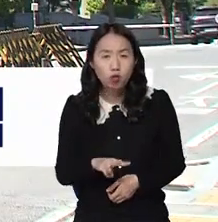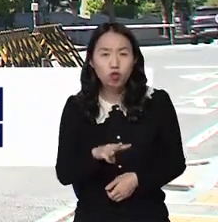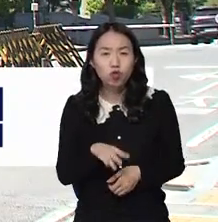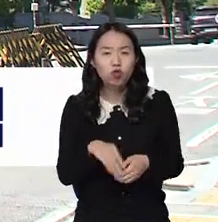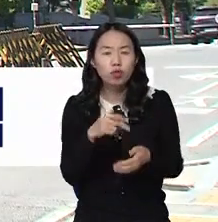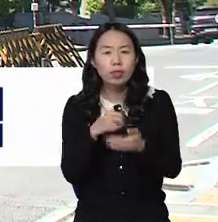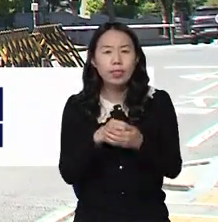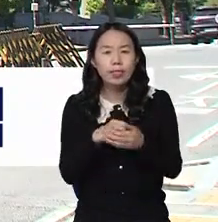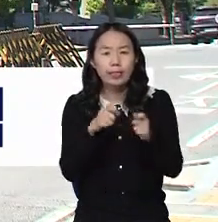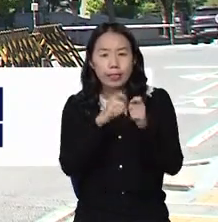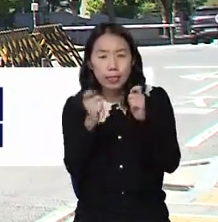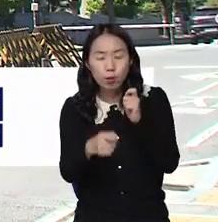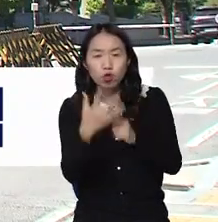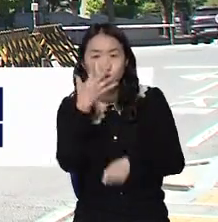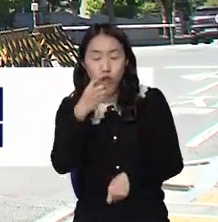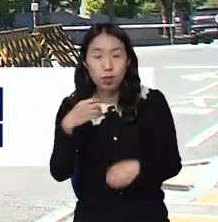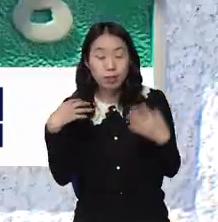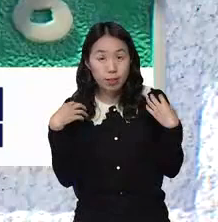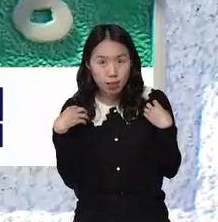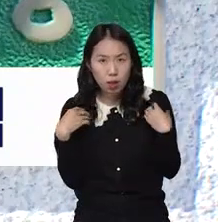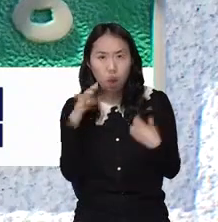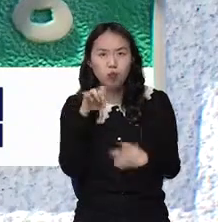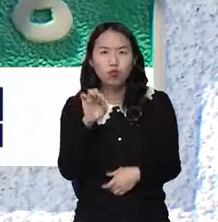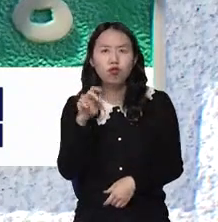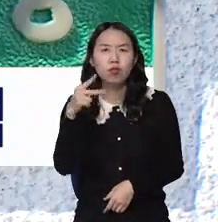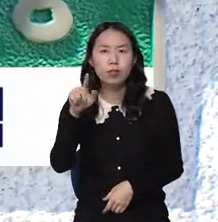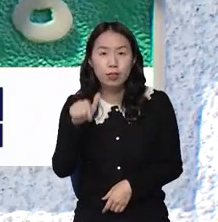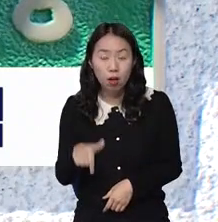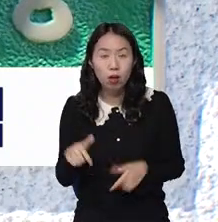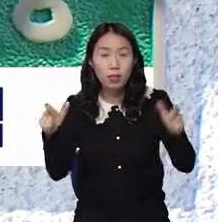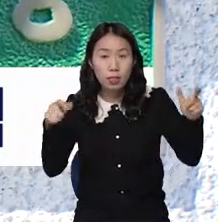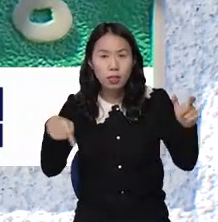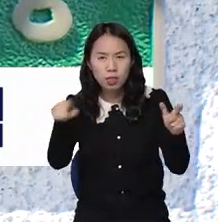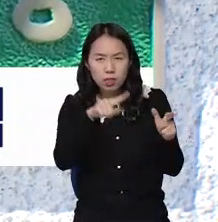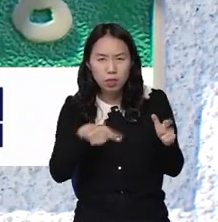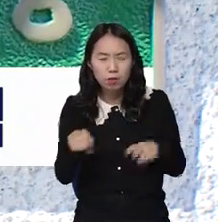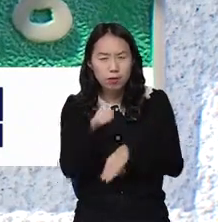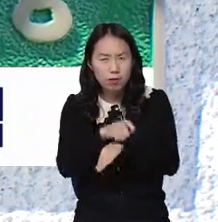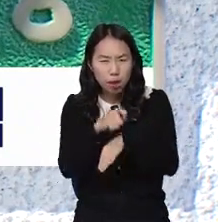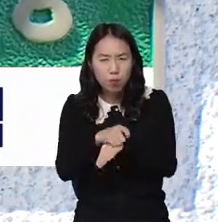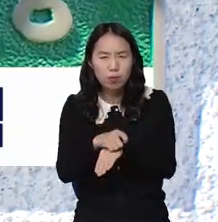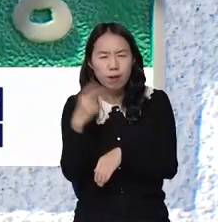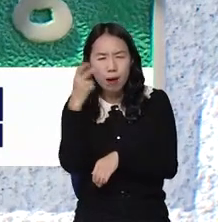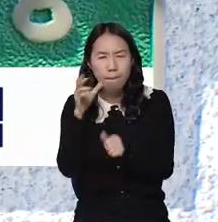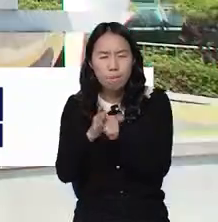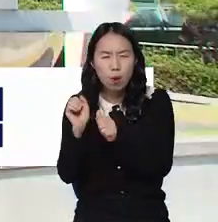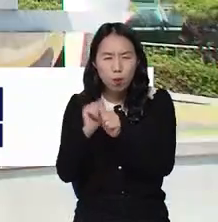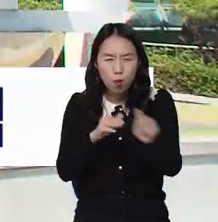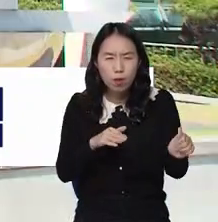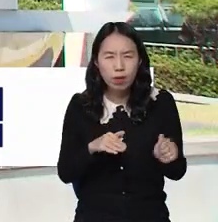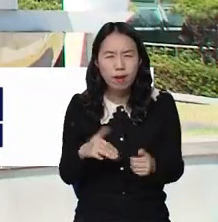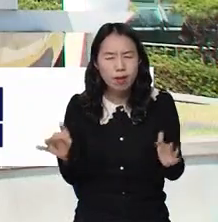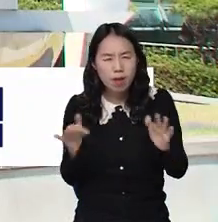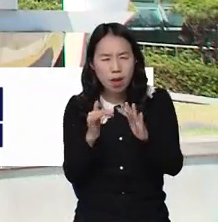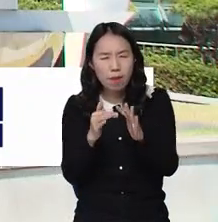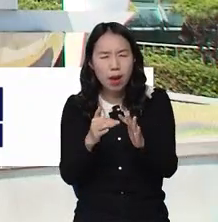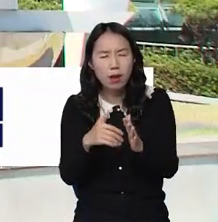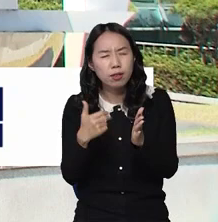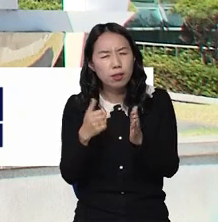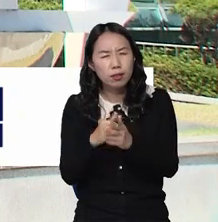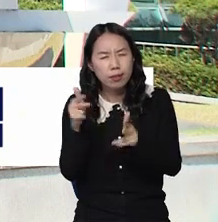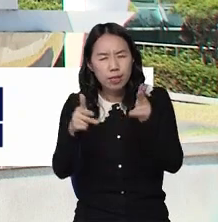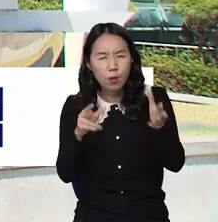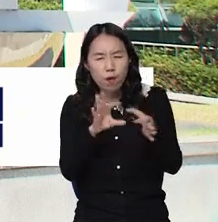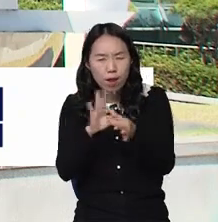광주지방검찰청 순천지청은 오늘 순천 풍덕지구 도시개발조합 사무실 등의 수사관을 보내 개발사업과 관련한 서류를